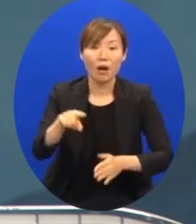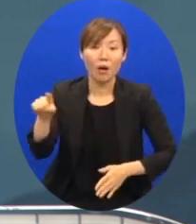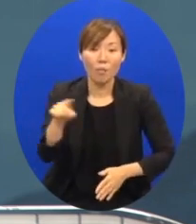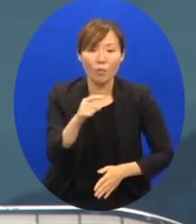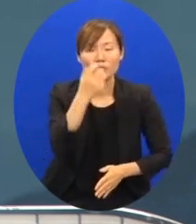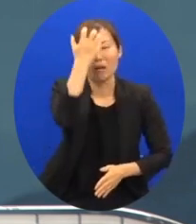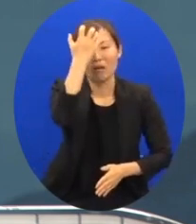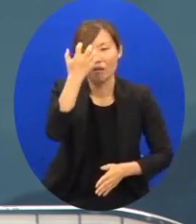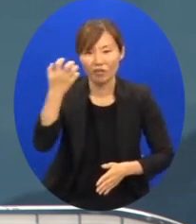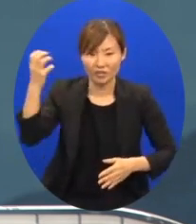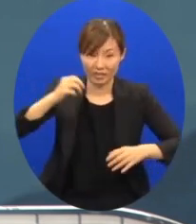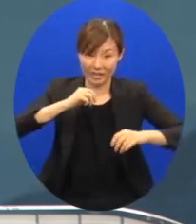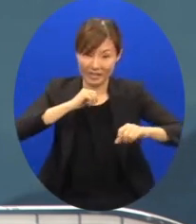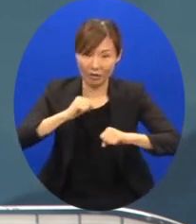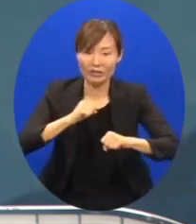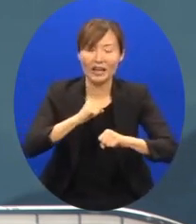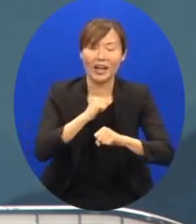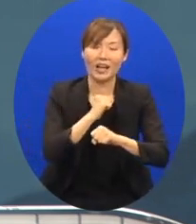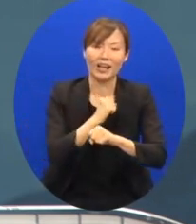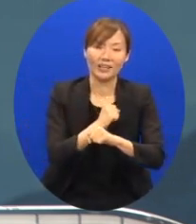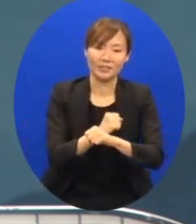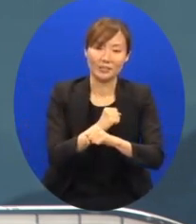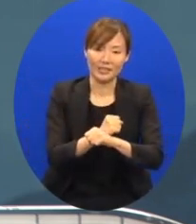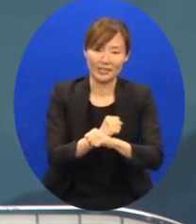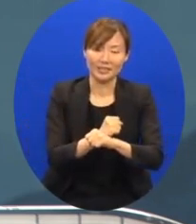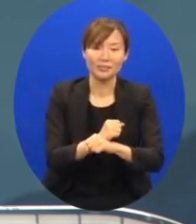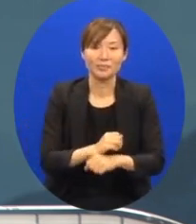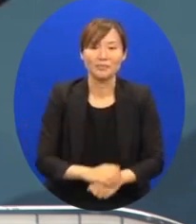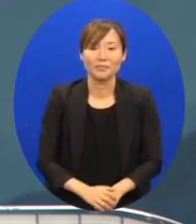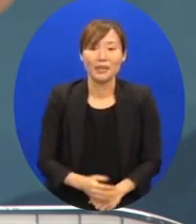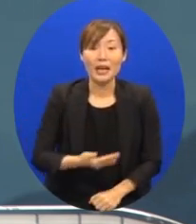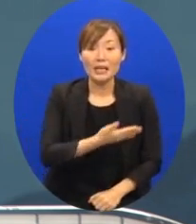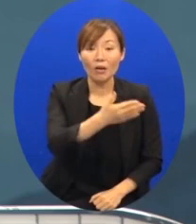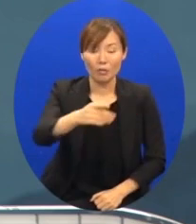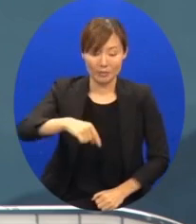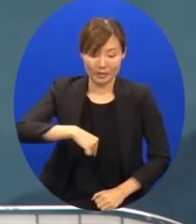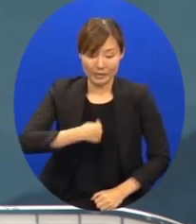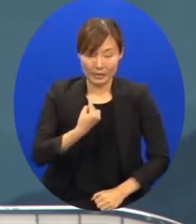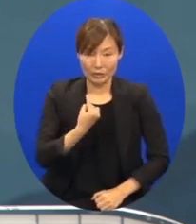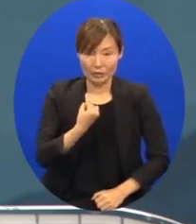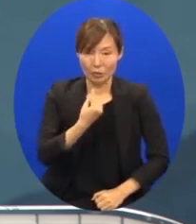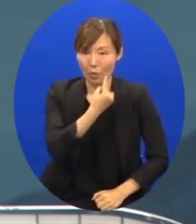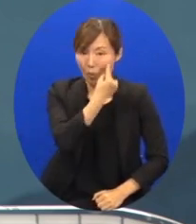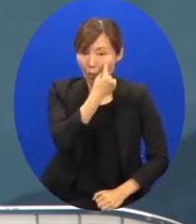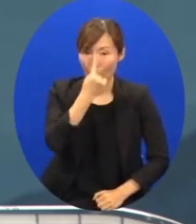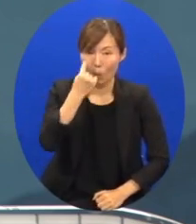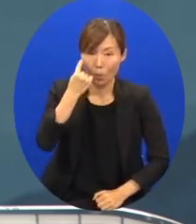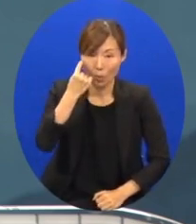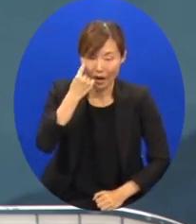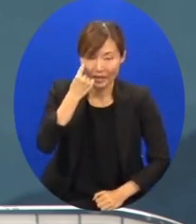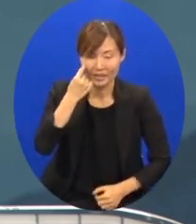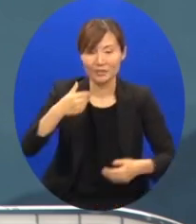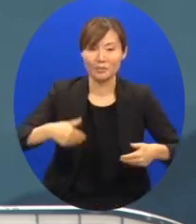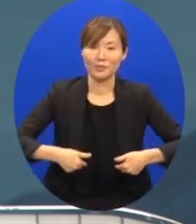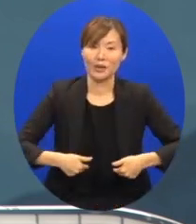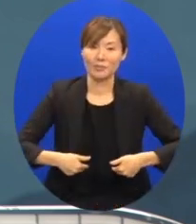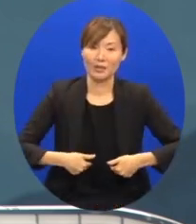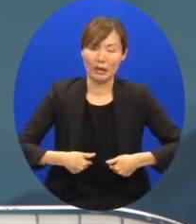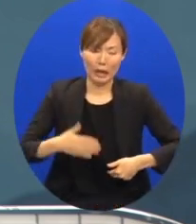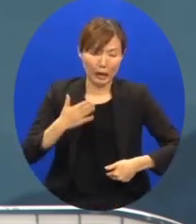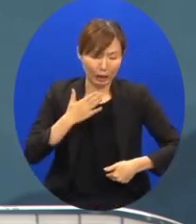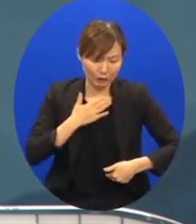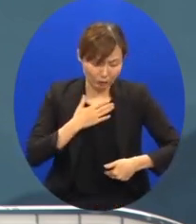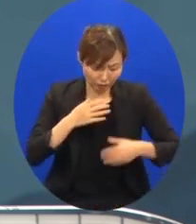안에 성령께서 역사하시는 지 안 하시는지 여러분 스스로 한번 확인해 보시기 바랍 내가 이렇게 삶을